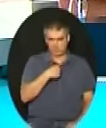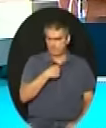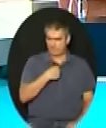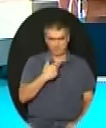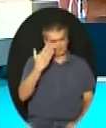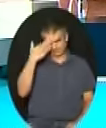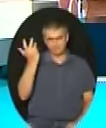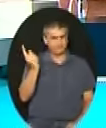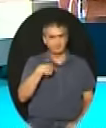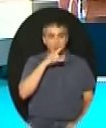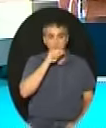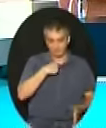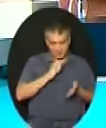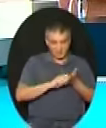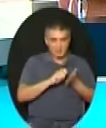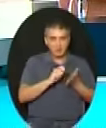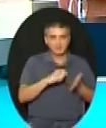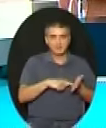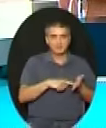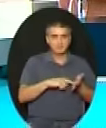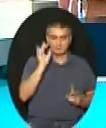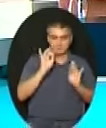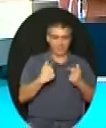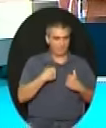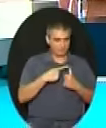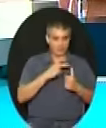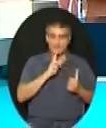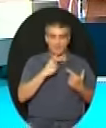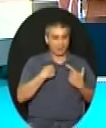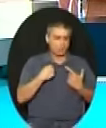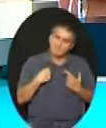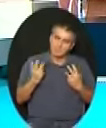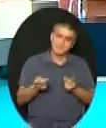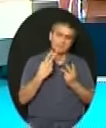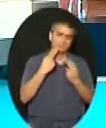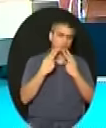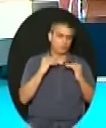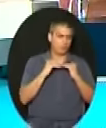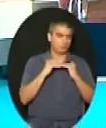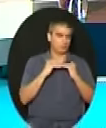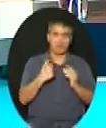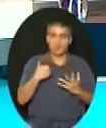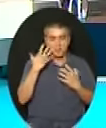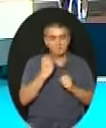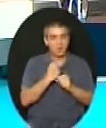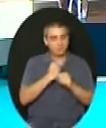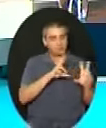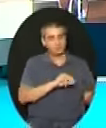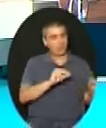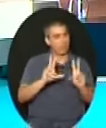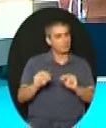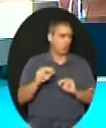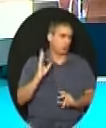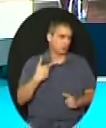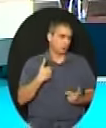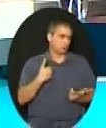מוכר בטוויטר, ושאני כותב דברים, מגדפים אותי, מקללים אותי, ואני מחפש תשובות ענייניות. אני אוהב לעשות אנלוגיות. יש לי